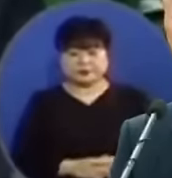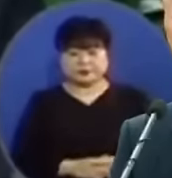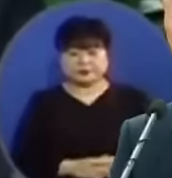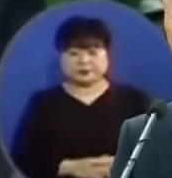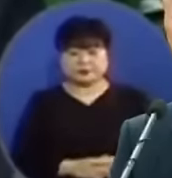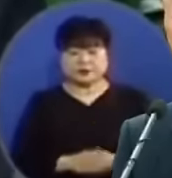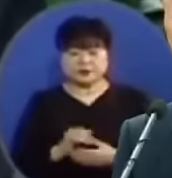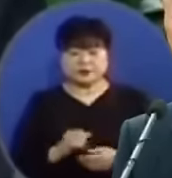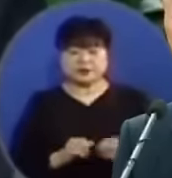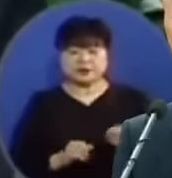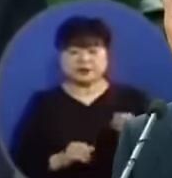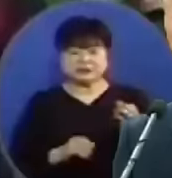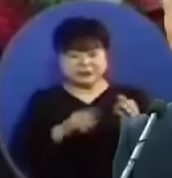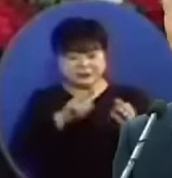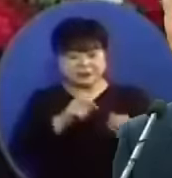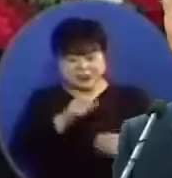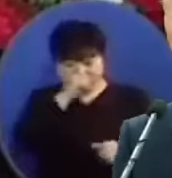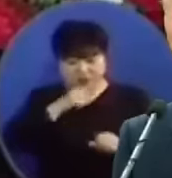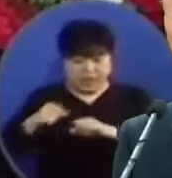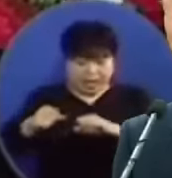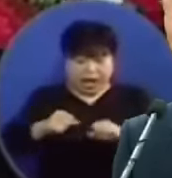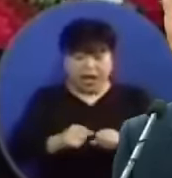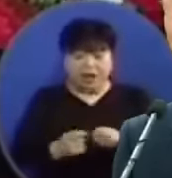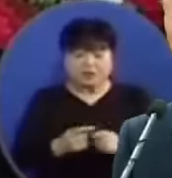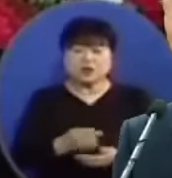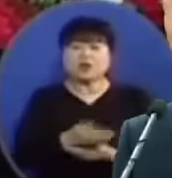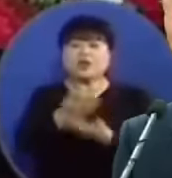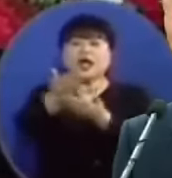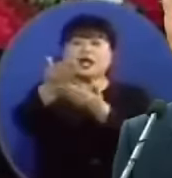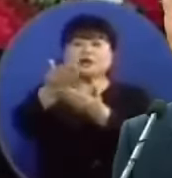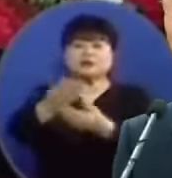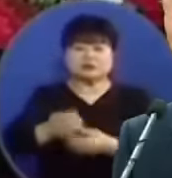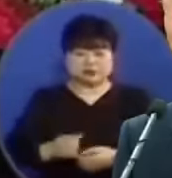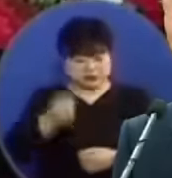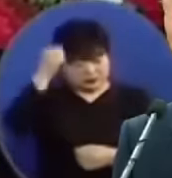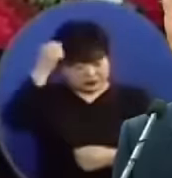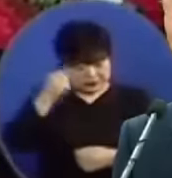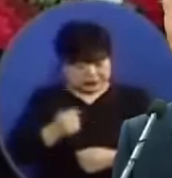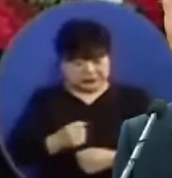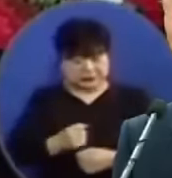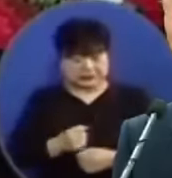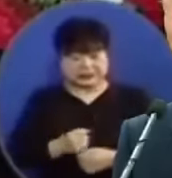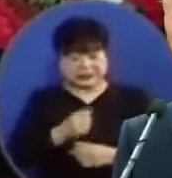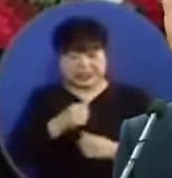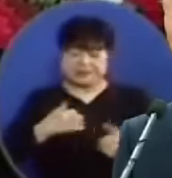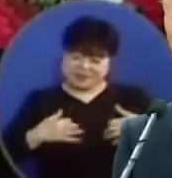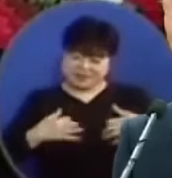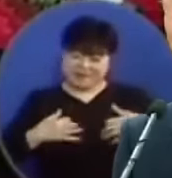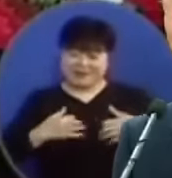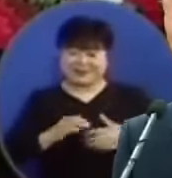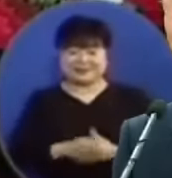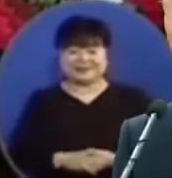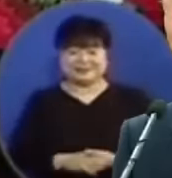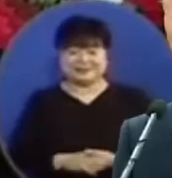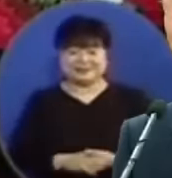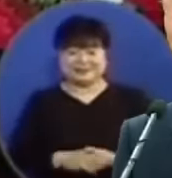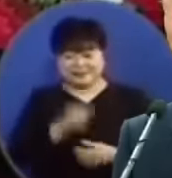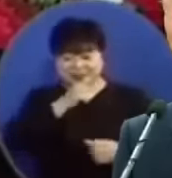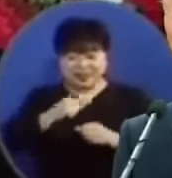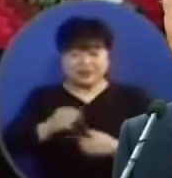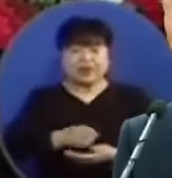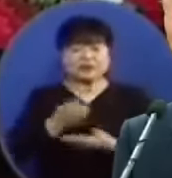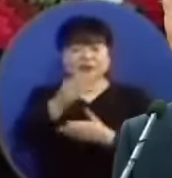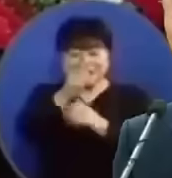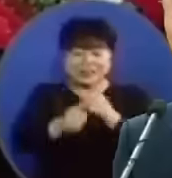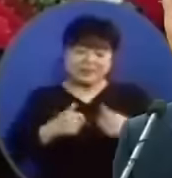히브리서 13장 16절에 오직 선을 행함과 서로 나누어 주기를 잊지 말라. 하나님은 이 같은 제사를 기뻐하시는 이라. 선을 행하고 나누어